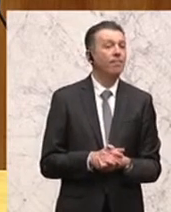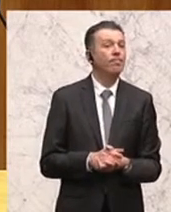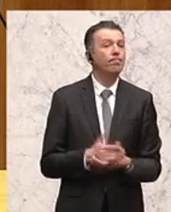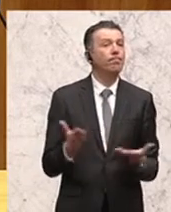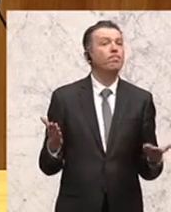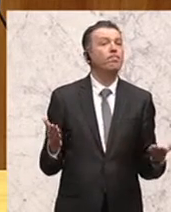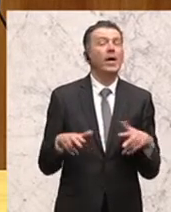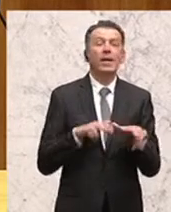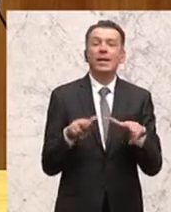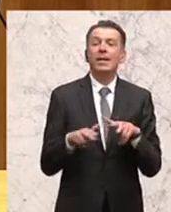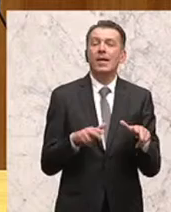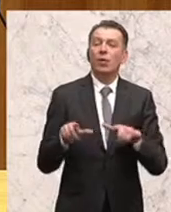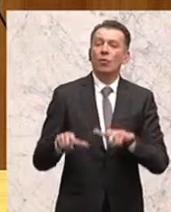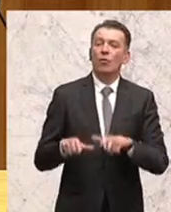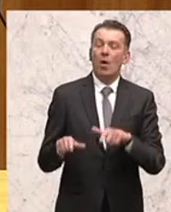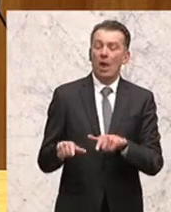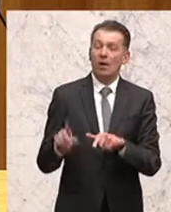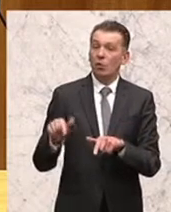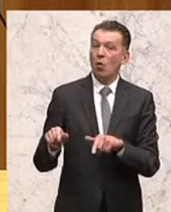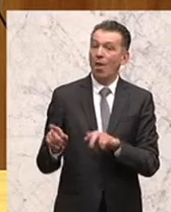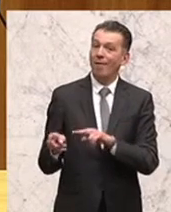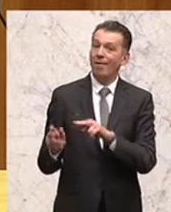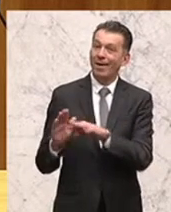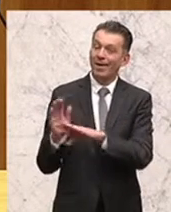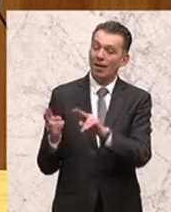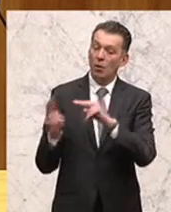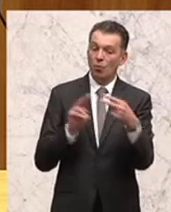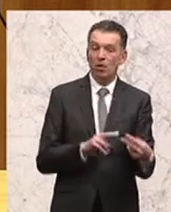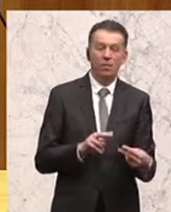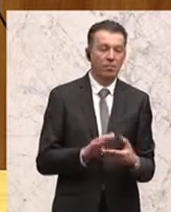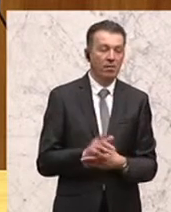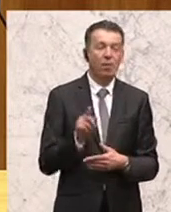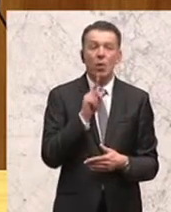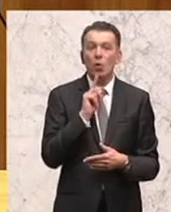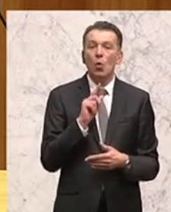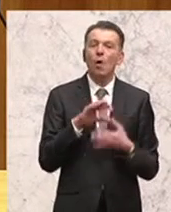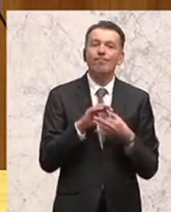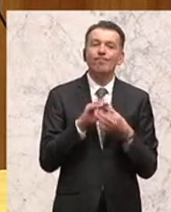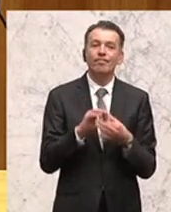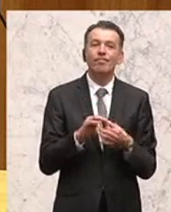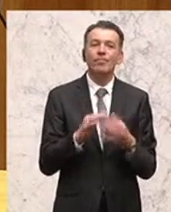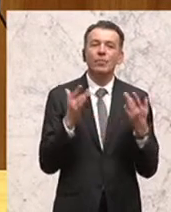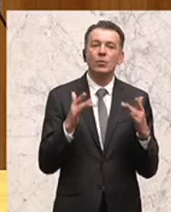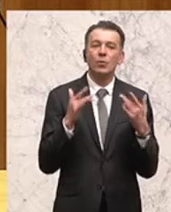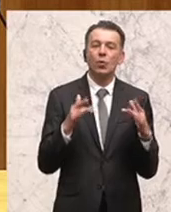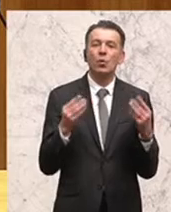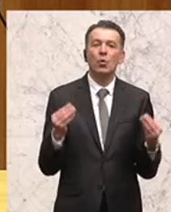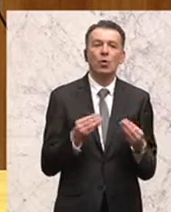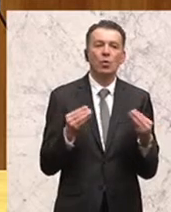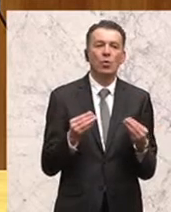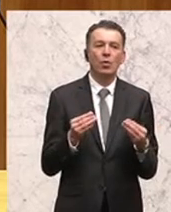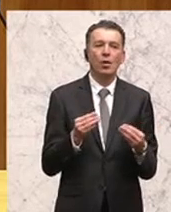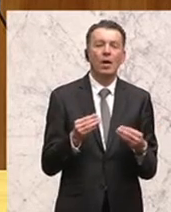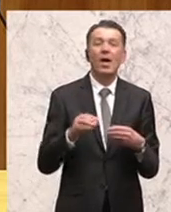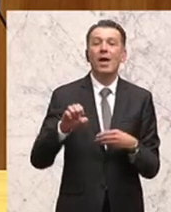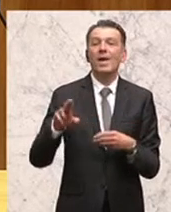mit der vorliegenden Regierungsvorlage umgesetzt werden soll, findet aber nur auf Kulturgüter Anwendung, die zwischen